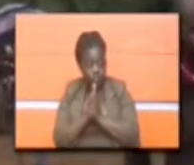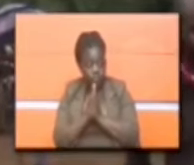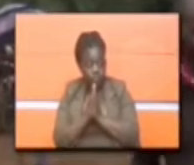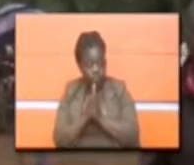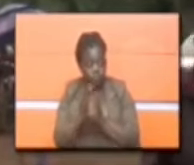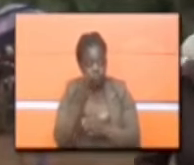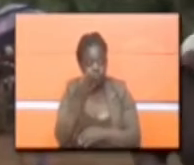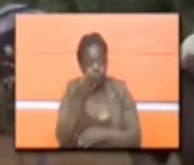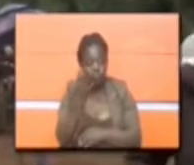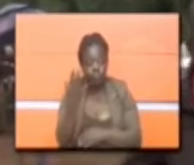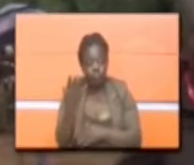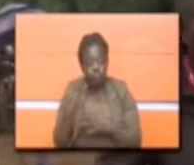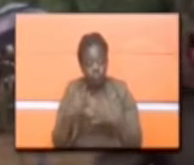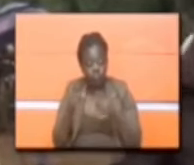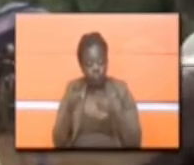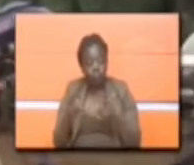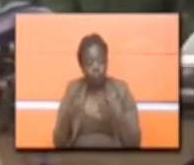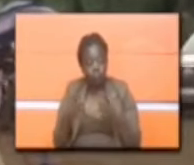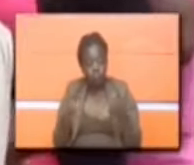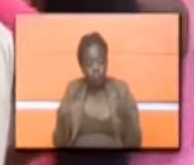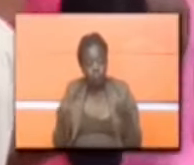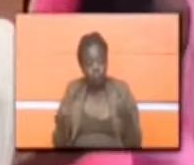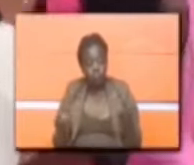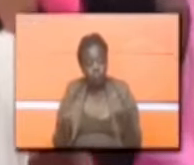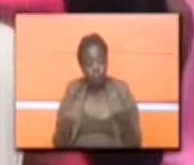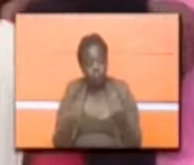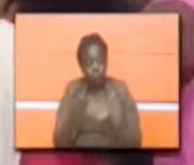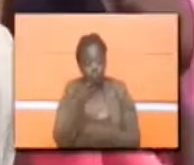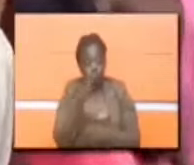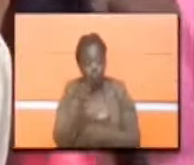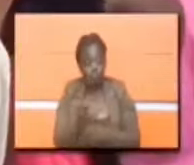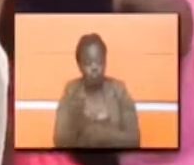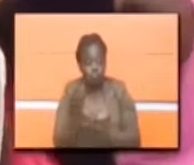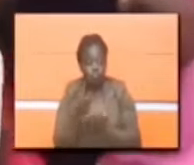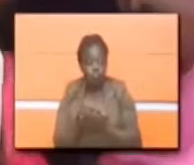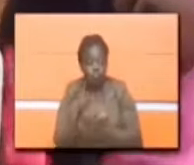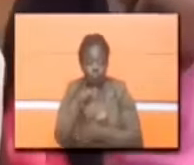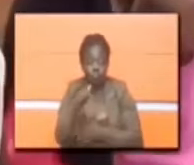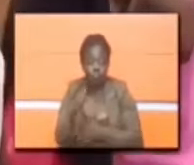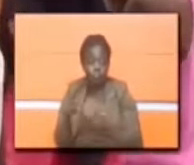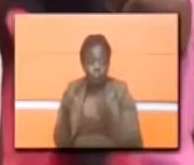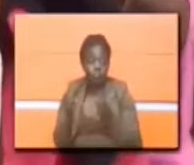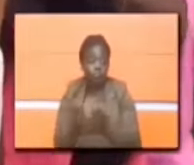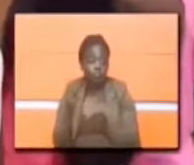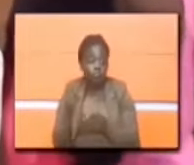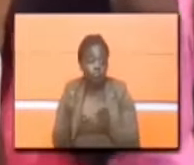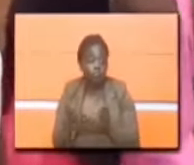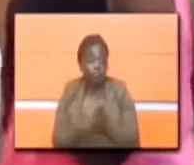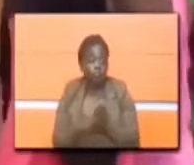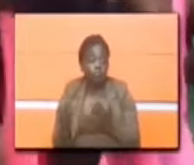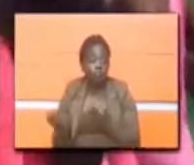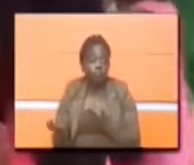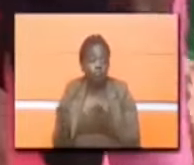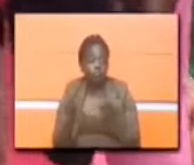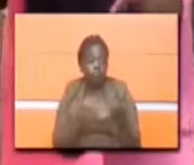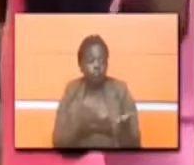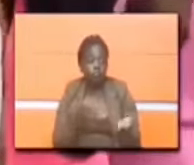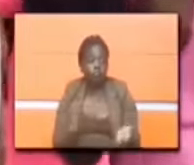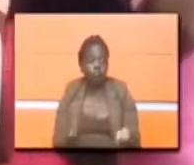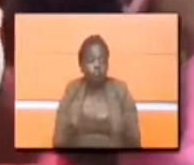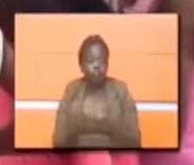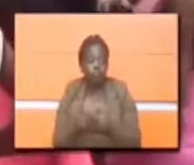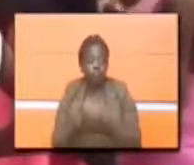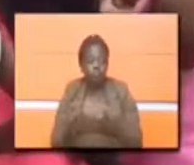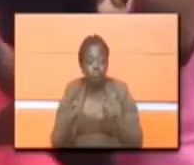asatu mbatana bakyabuze. Naye asabye abakyesigiriza mu bifo ebyobulabe okuvaayo badde mu